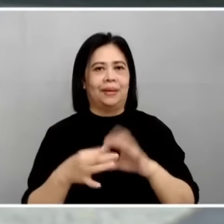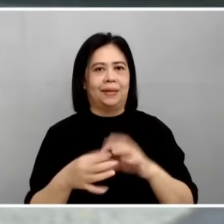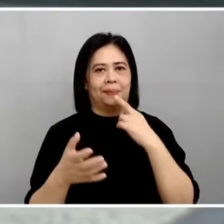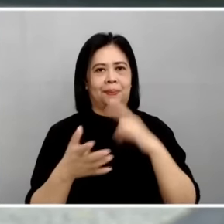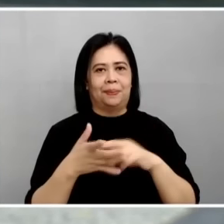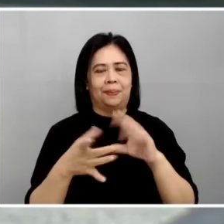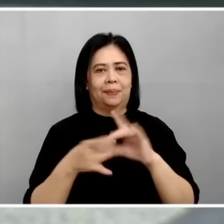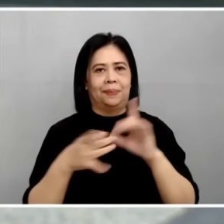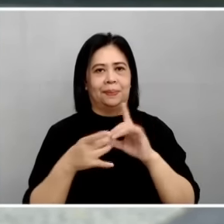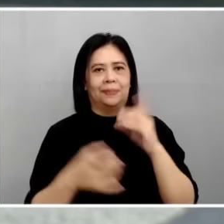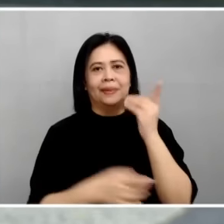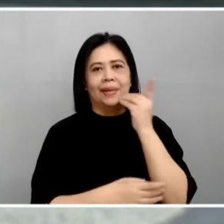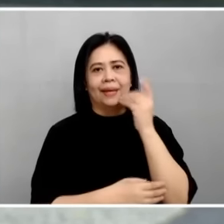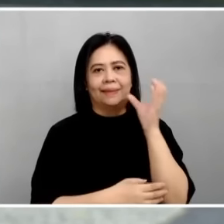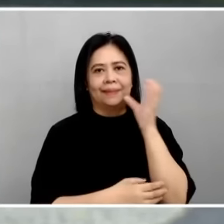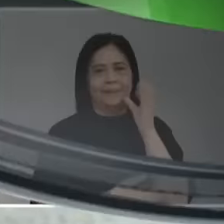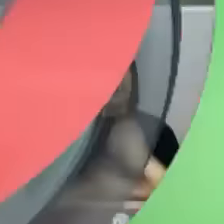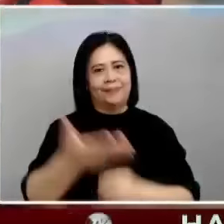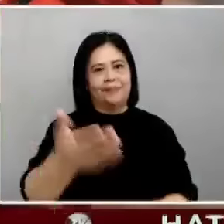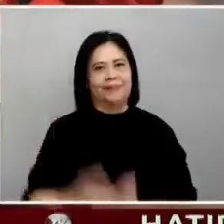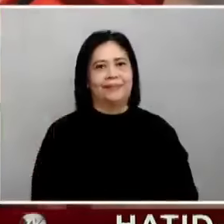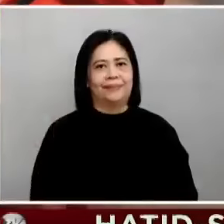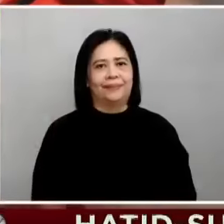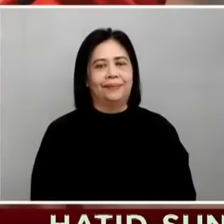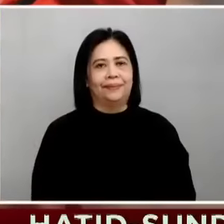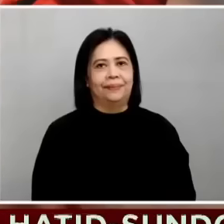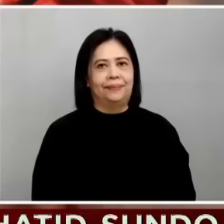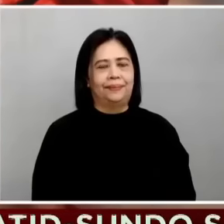Nagpapatrol, Dayan Castillejo.